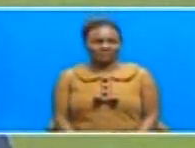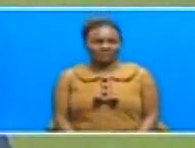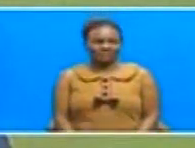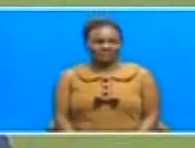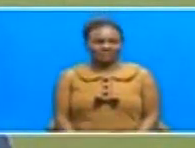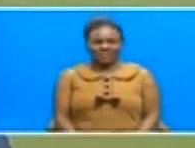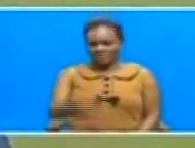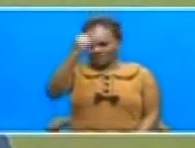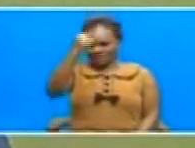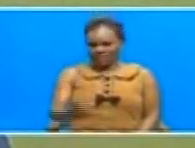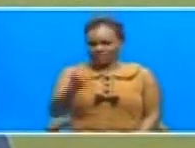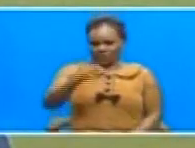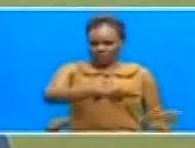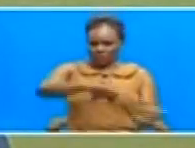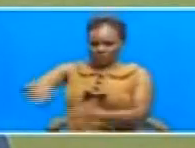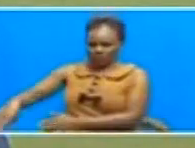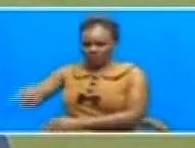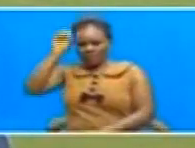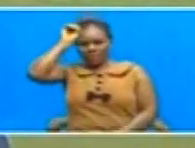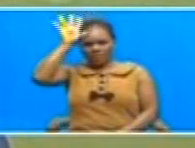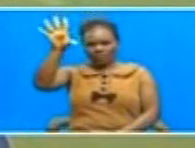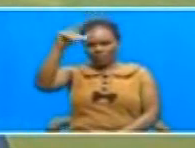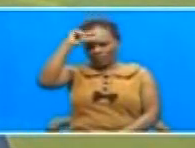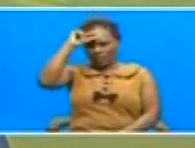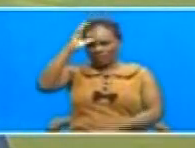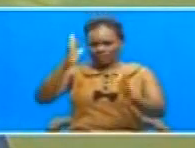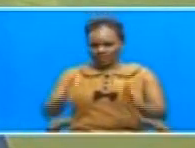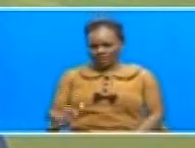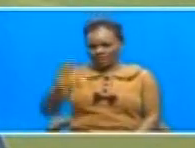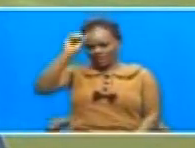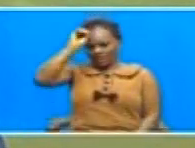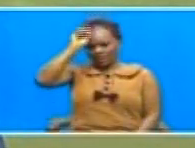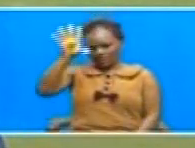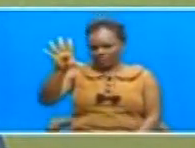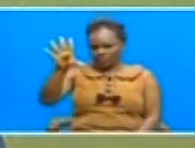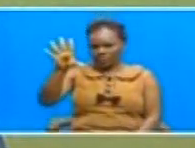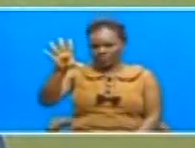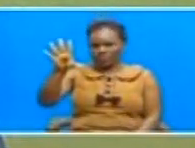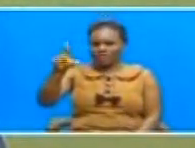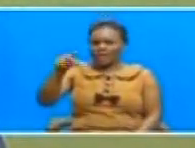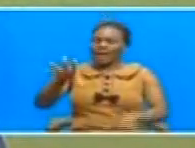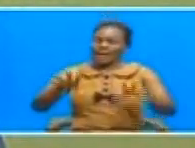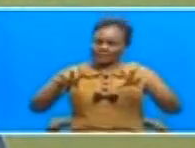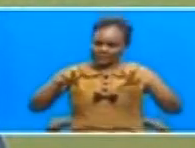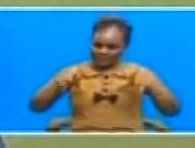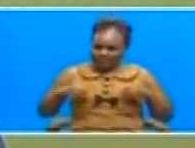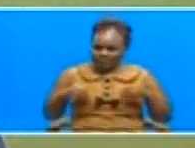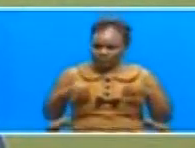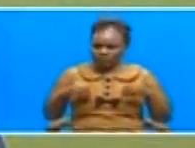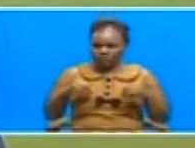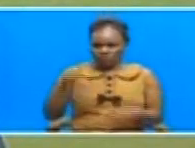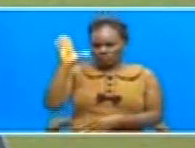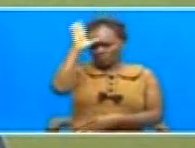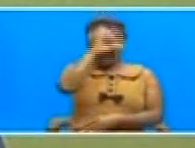kaunti ya Kajiado, tuelekee kaunti ya Kiambu ambako gavana wa kaunti hiyo William Kabogo amekiri kutoweka kwa